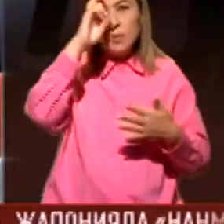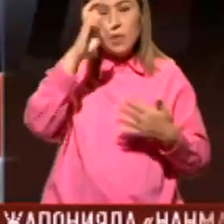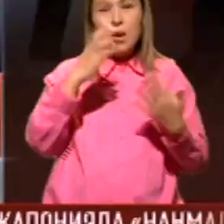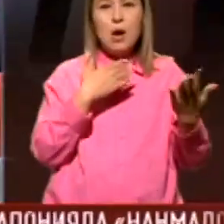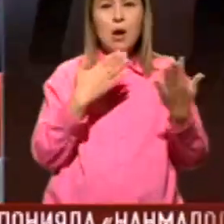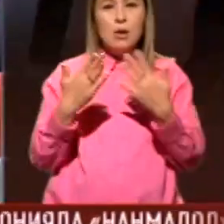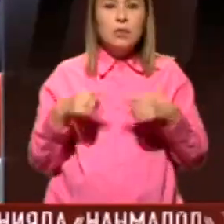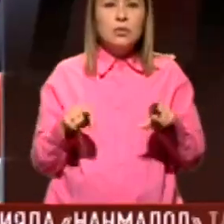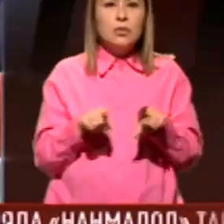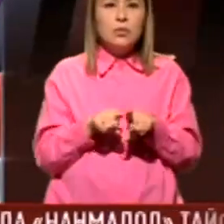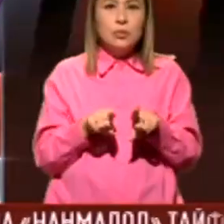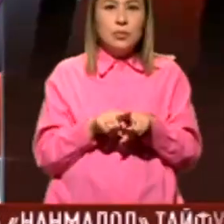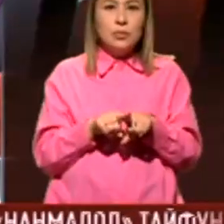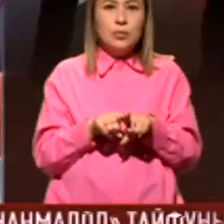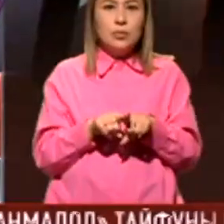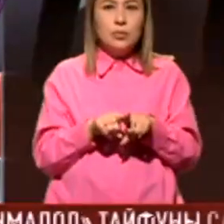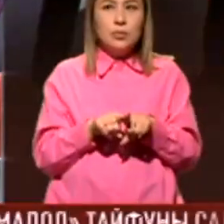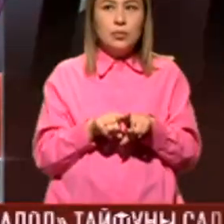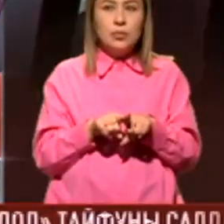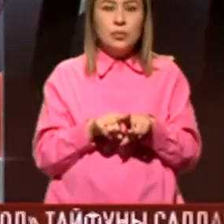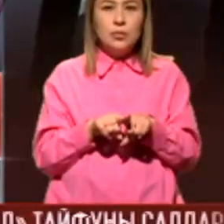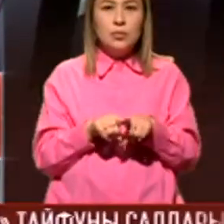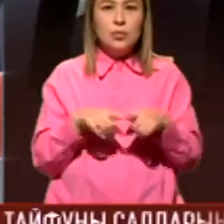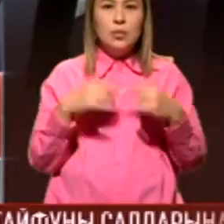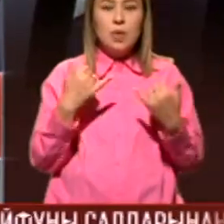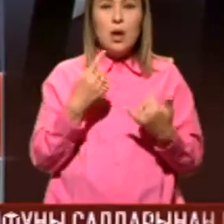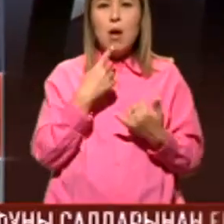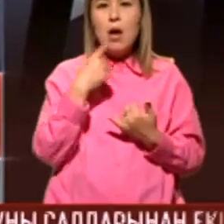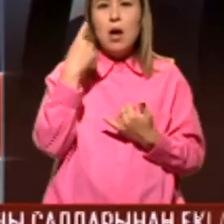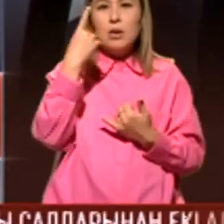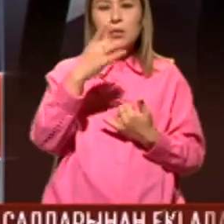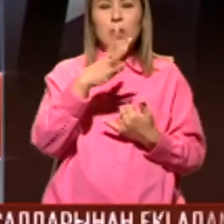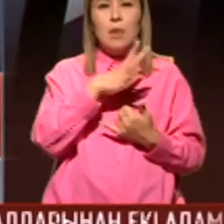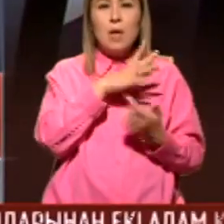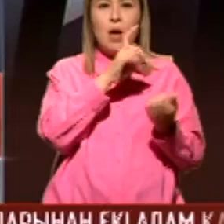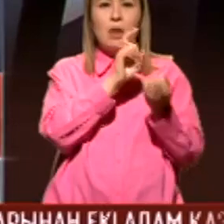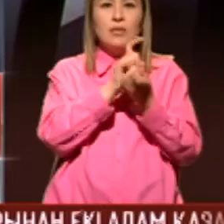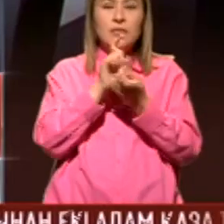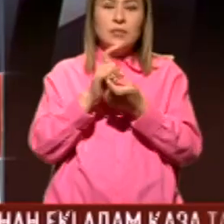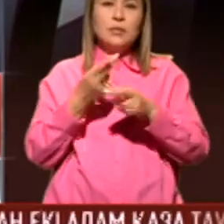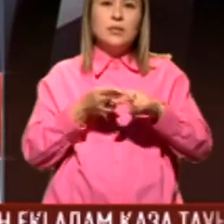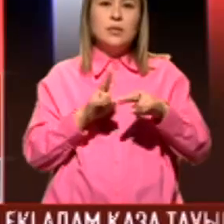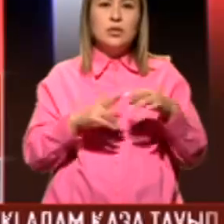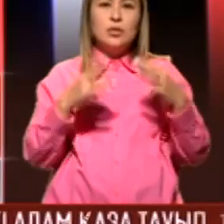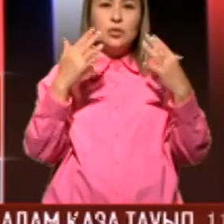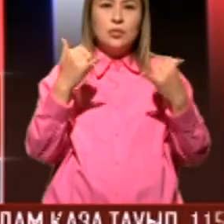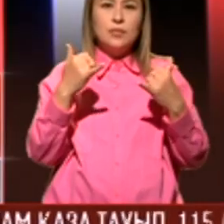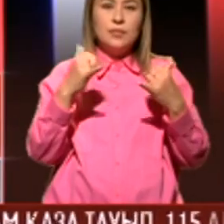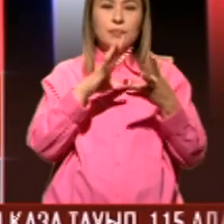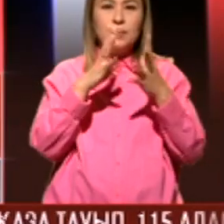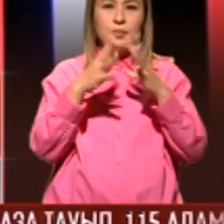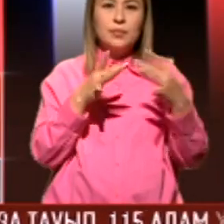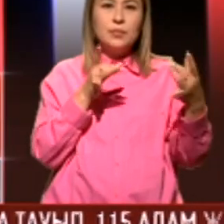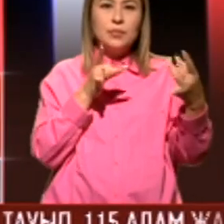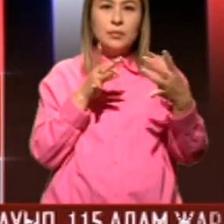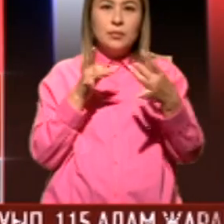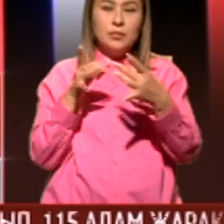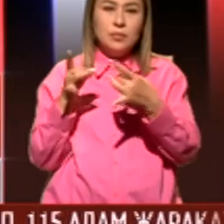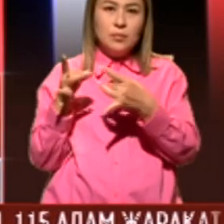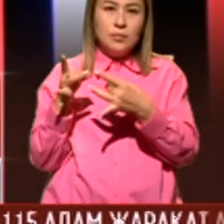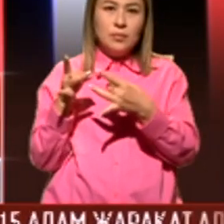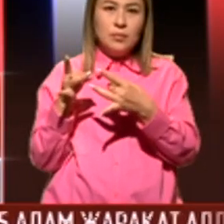мәселе. Жақсы, мынау бүгін алыстан арпалысып келген мемлекеттер қазір шаппа-шап шабуылдасуға, керек